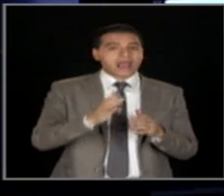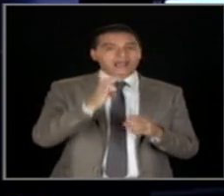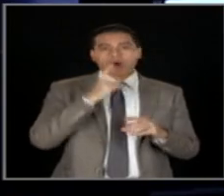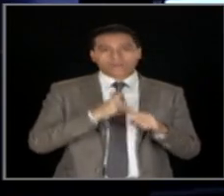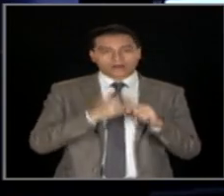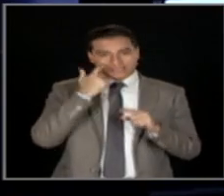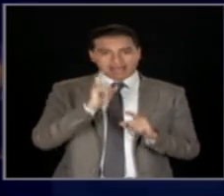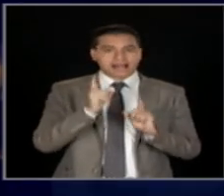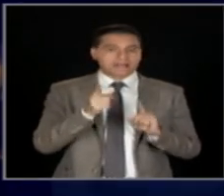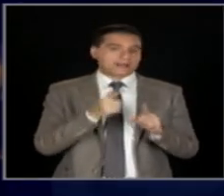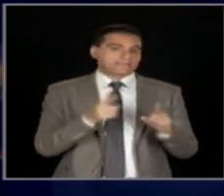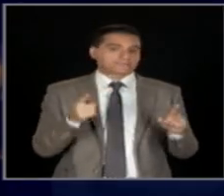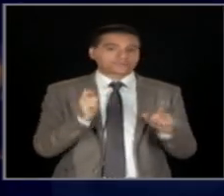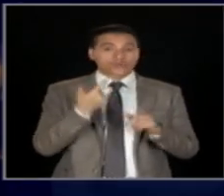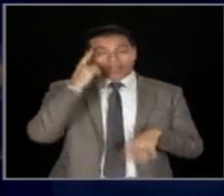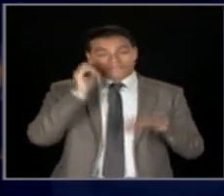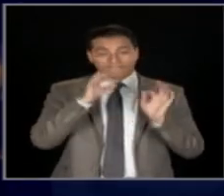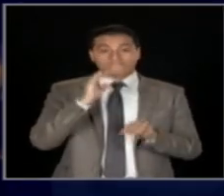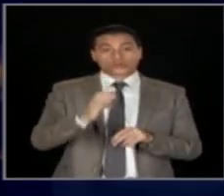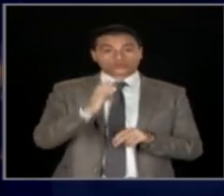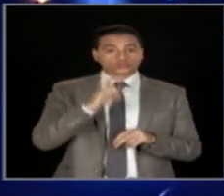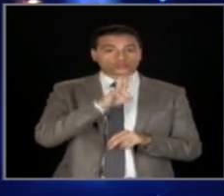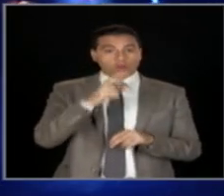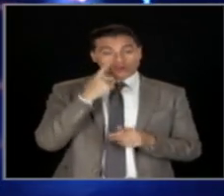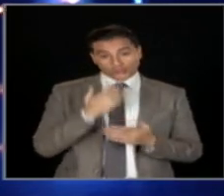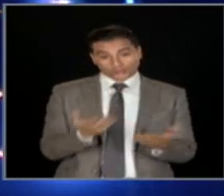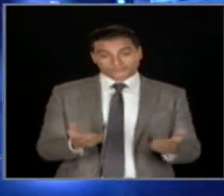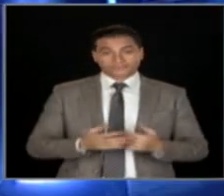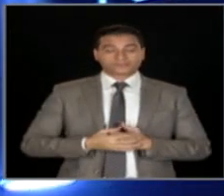هيجاوب غلط. سرعة البديهة، والسؤال هو